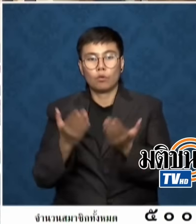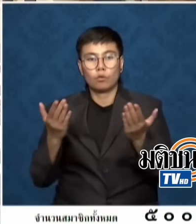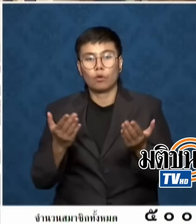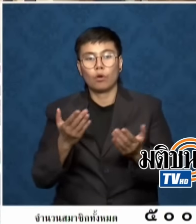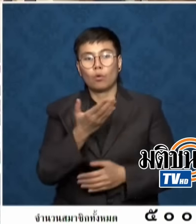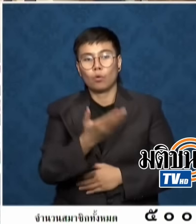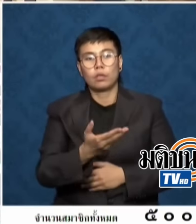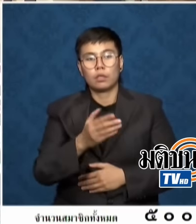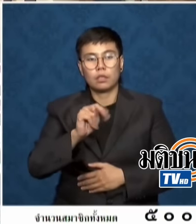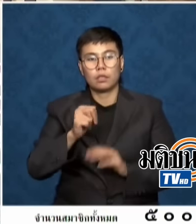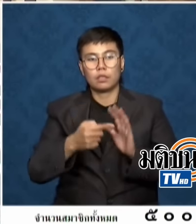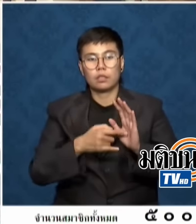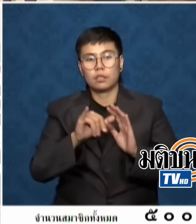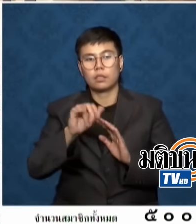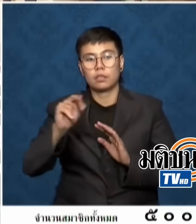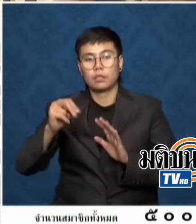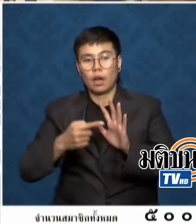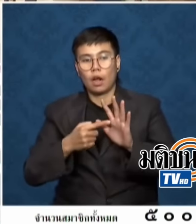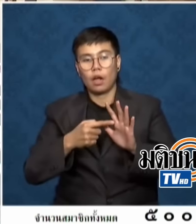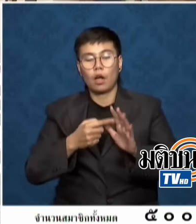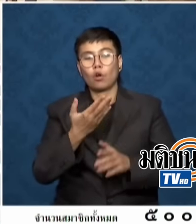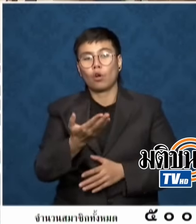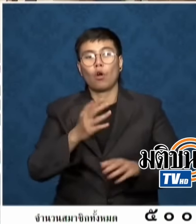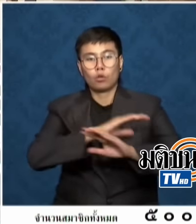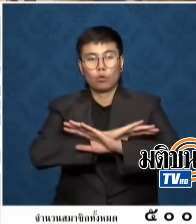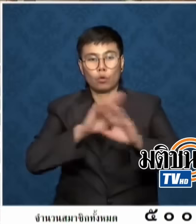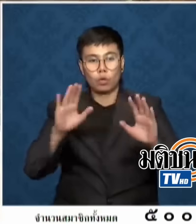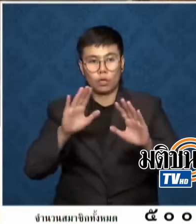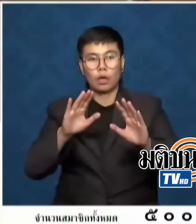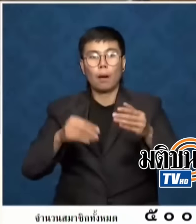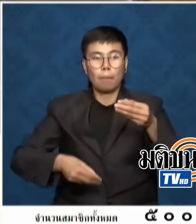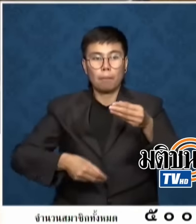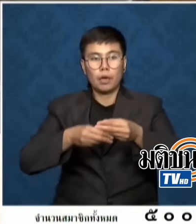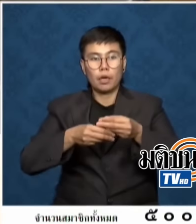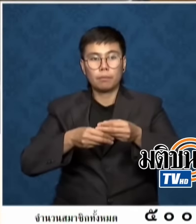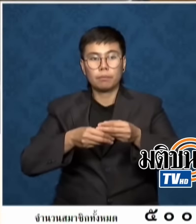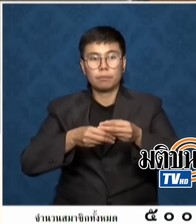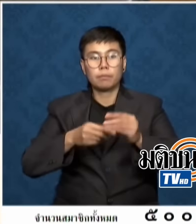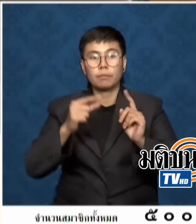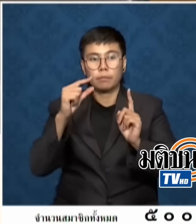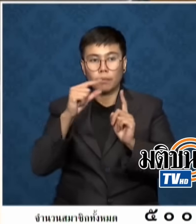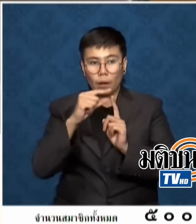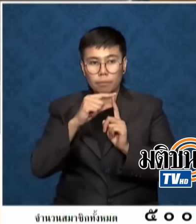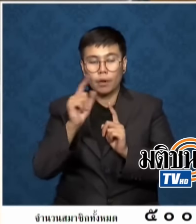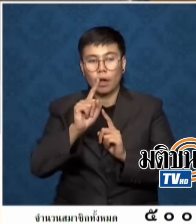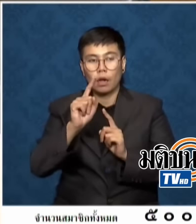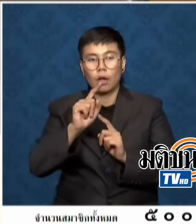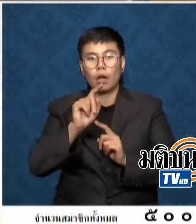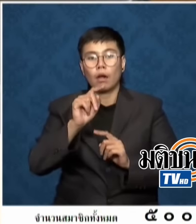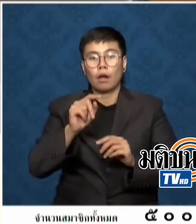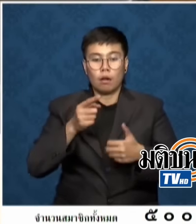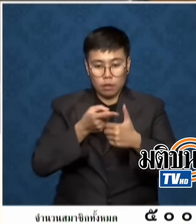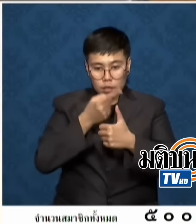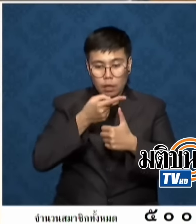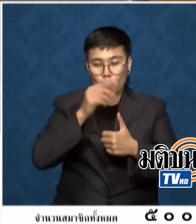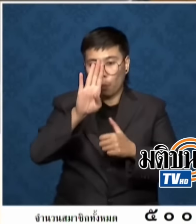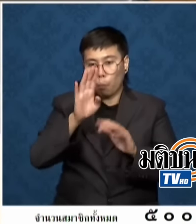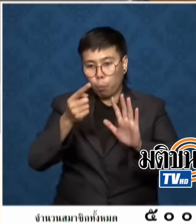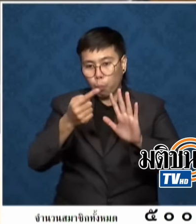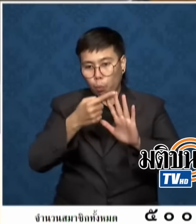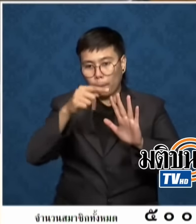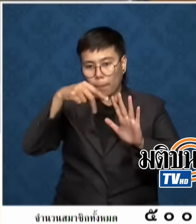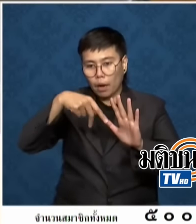องขอให้ยกเลิกแล้วก็เพิ่มคำว่าบุพการีลำดับแรกนะคะเ